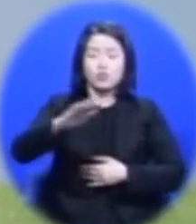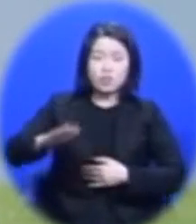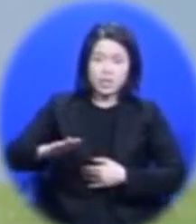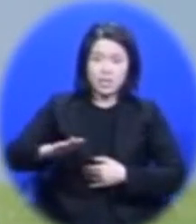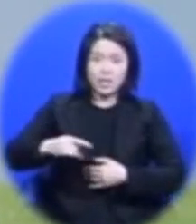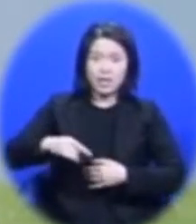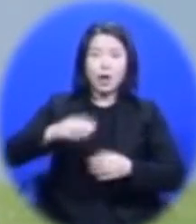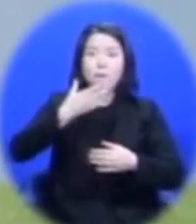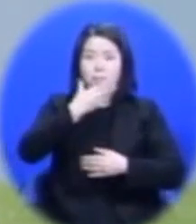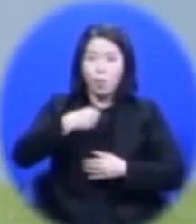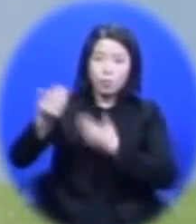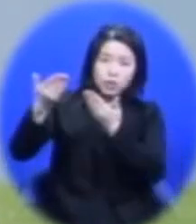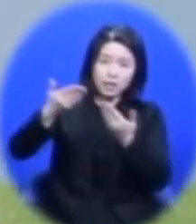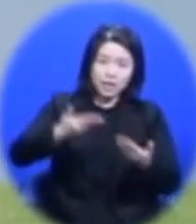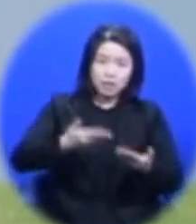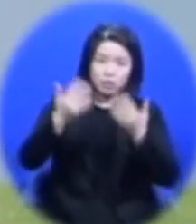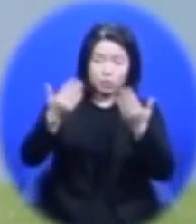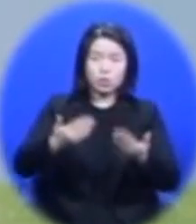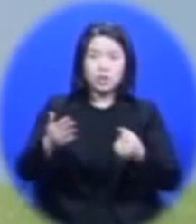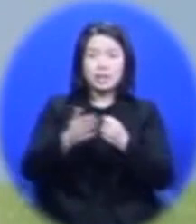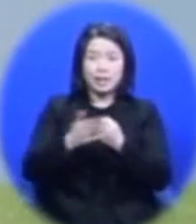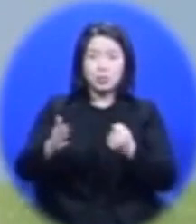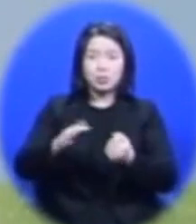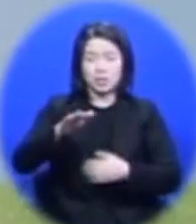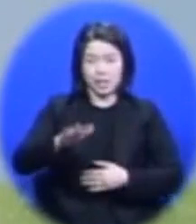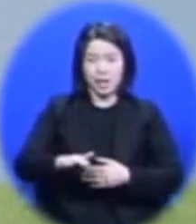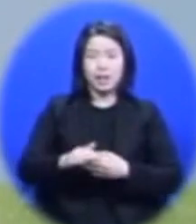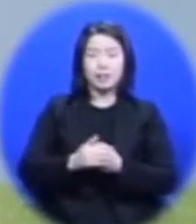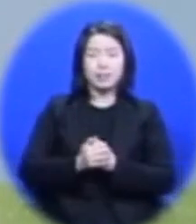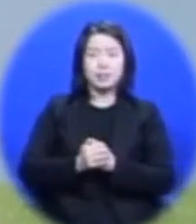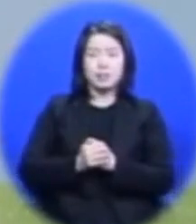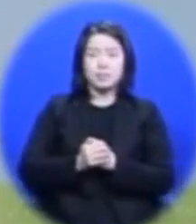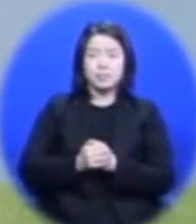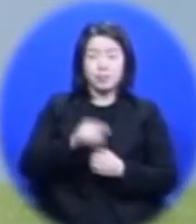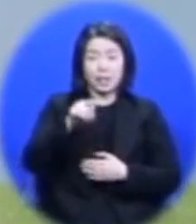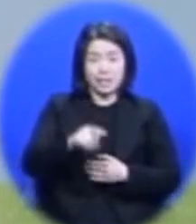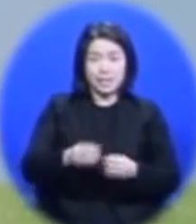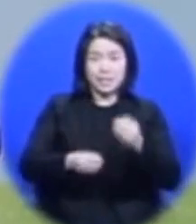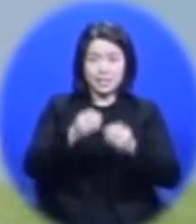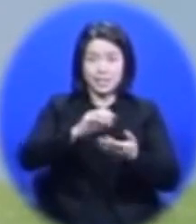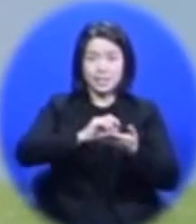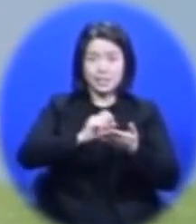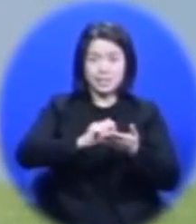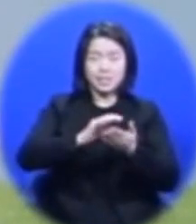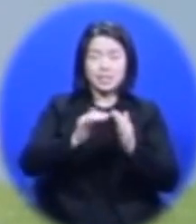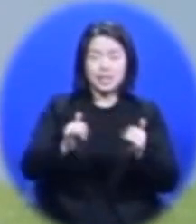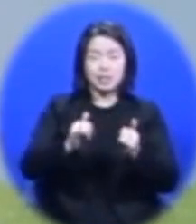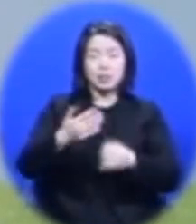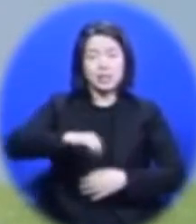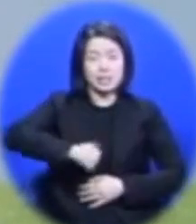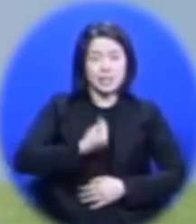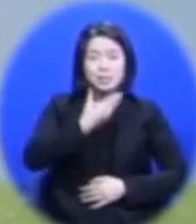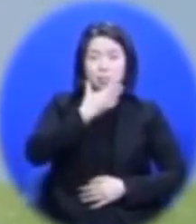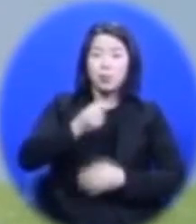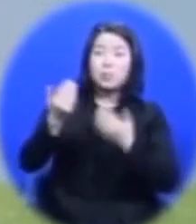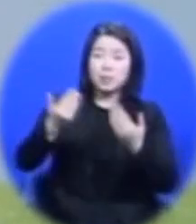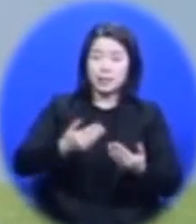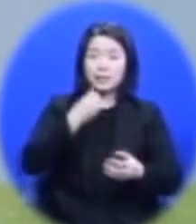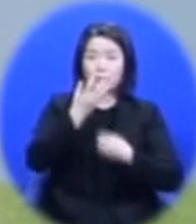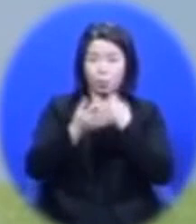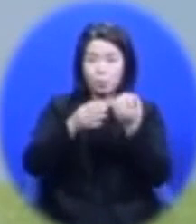우리에게 복을 내려주셨기 때문이다. 이 시인은 자신이 복을 받았다고 고백을 합니다.